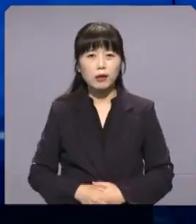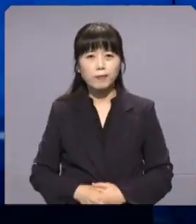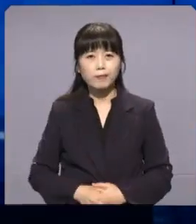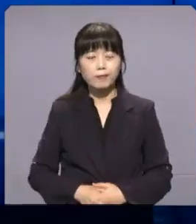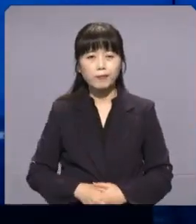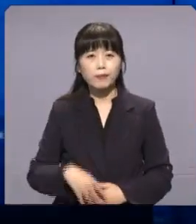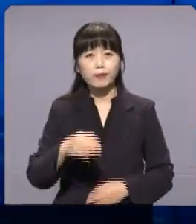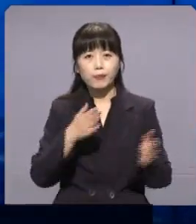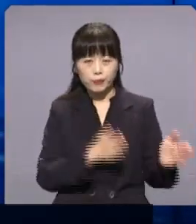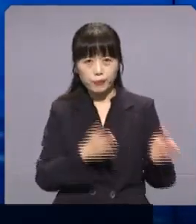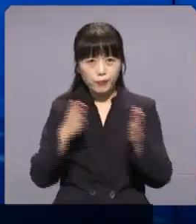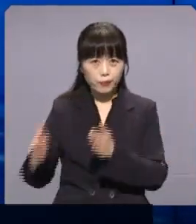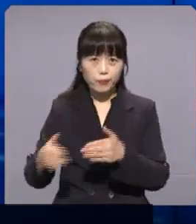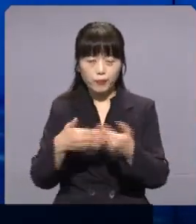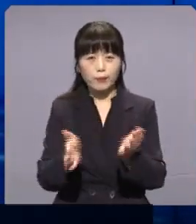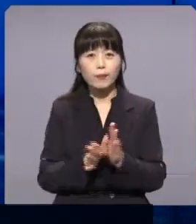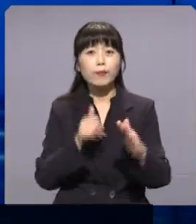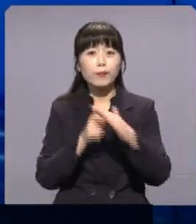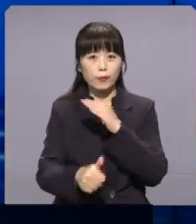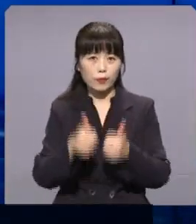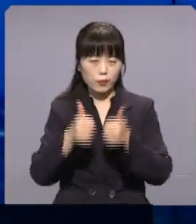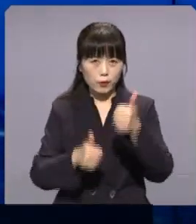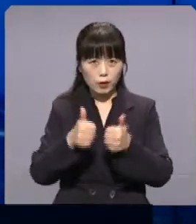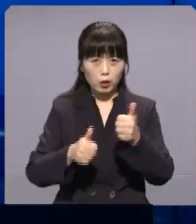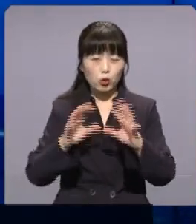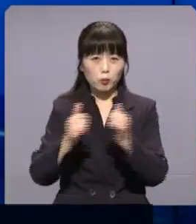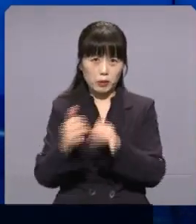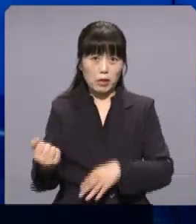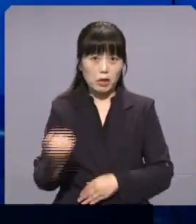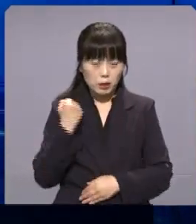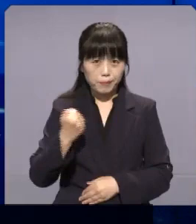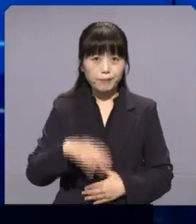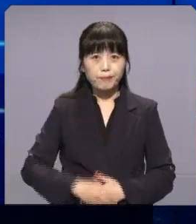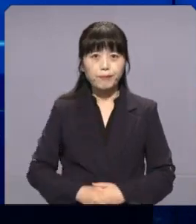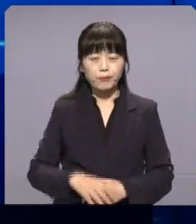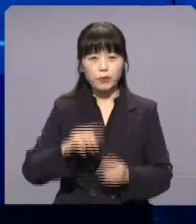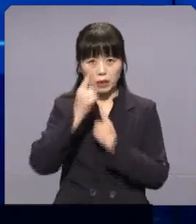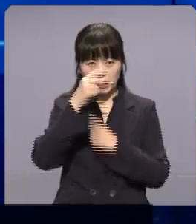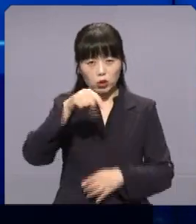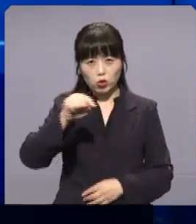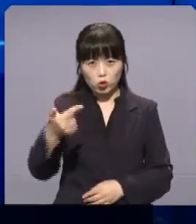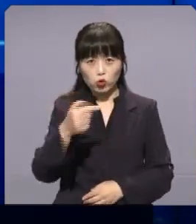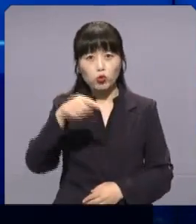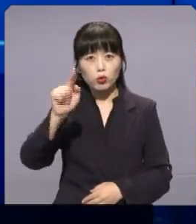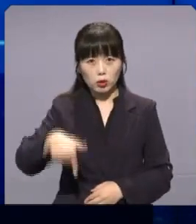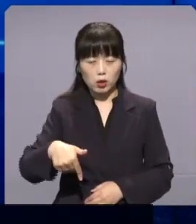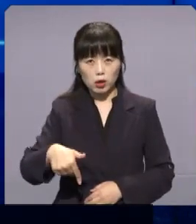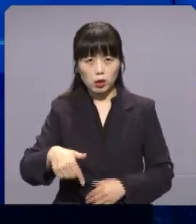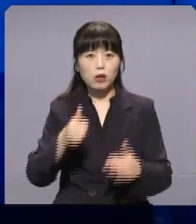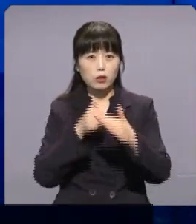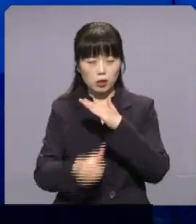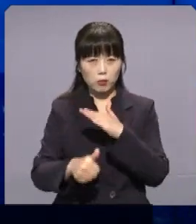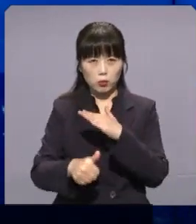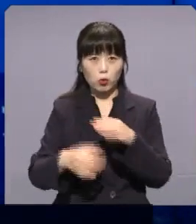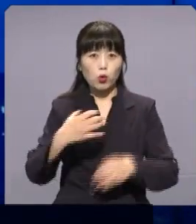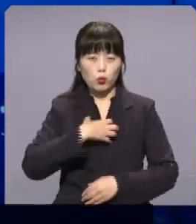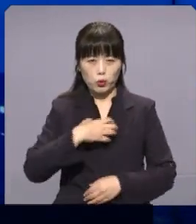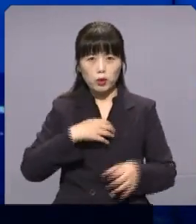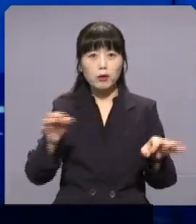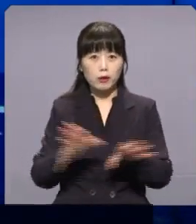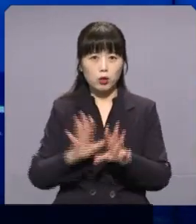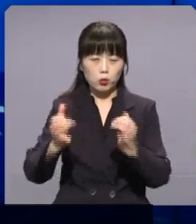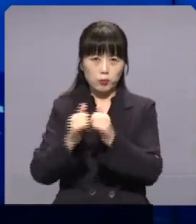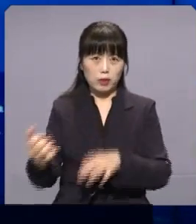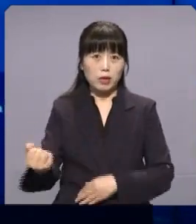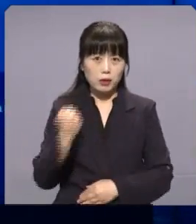다음 주제는 국민의힘 당권 경쟁입니다. 이준석 전 대표의 소위 리스크를 털어낸 국민의힘 입장인데 정진석